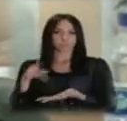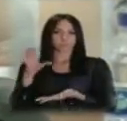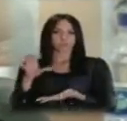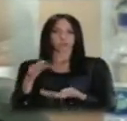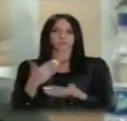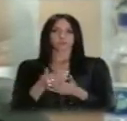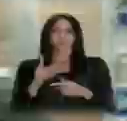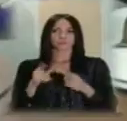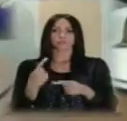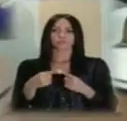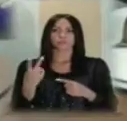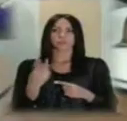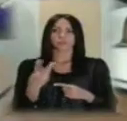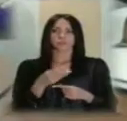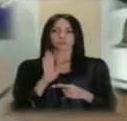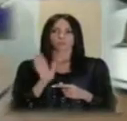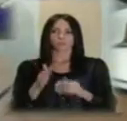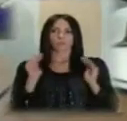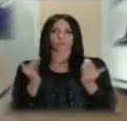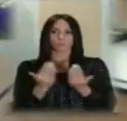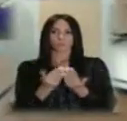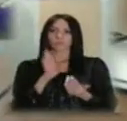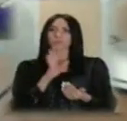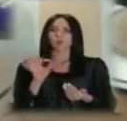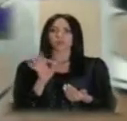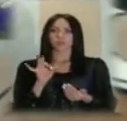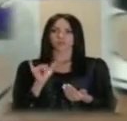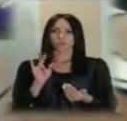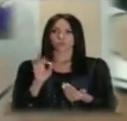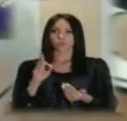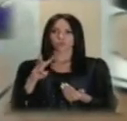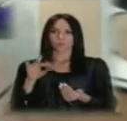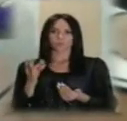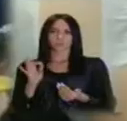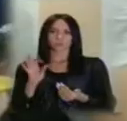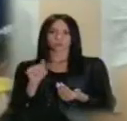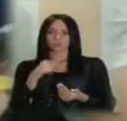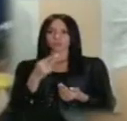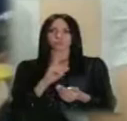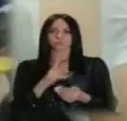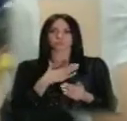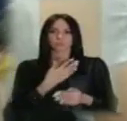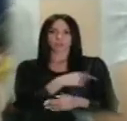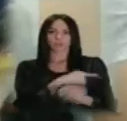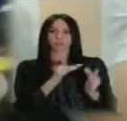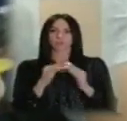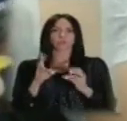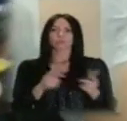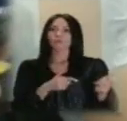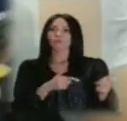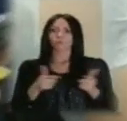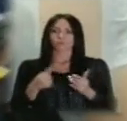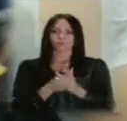неділь будуть автономізовані. Оксана Рукавішнікова говорить, медичні заклади області наразі не готові до переходу на